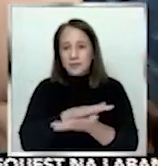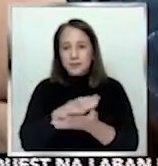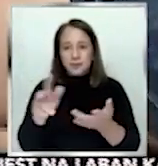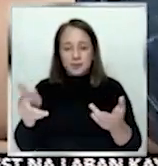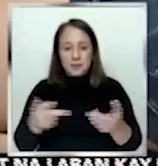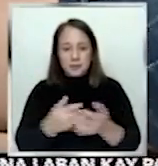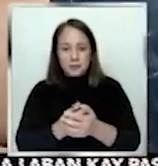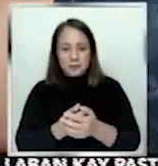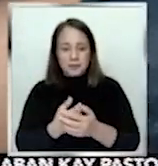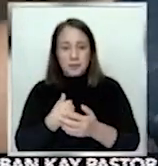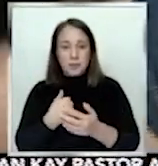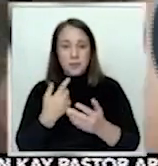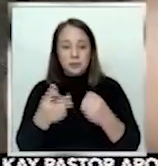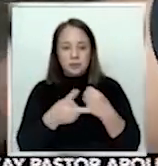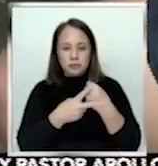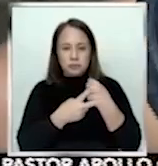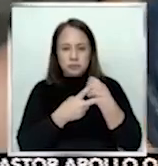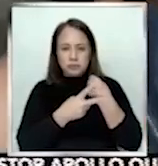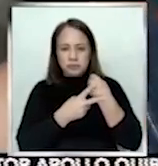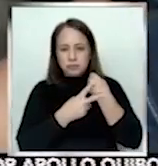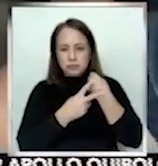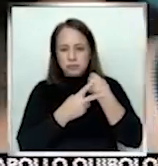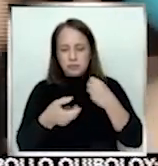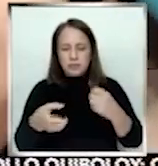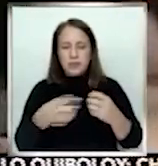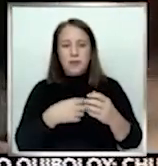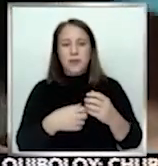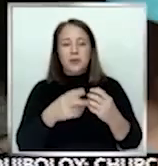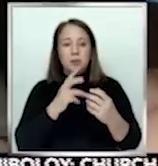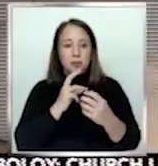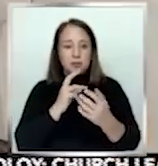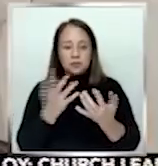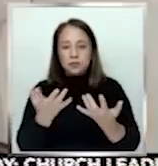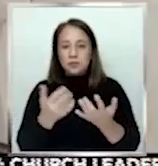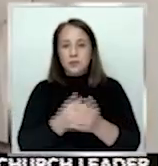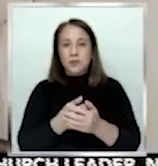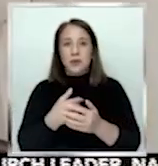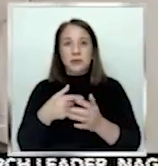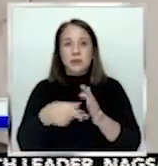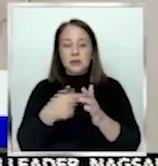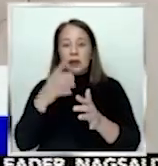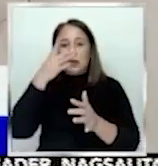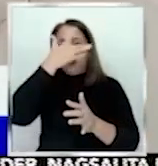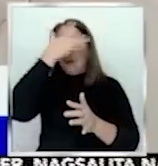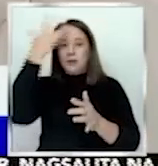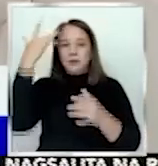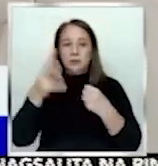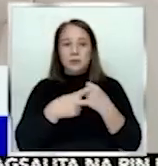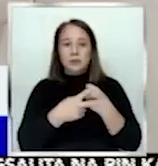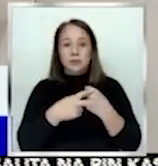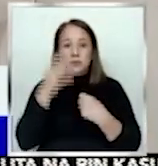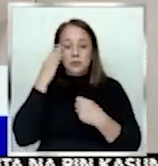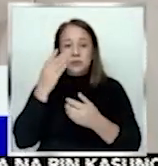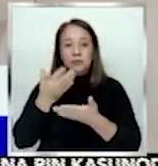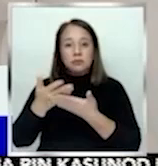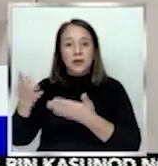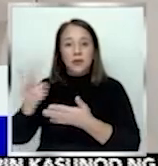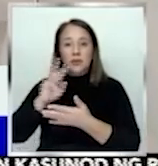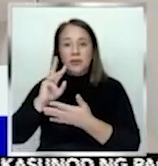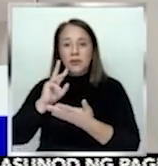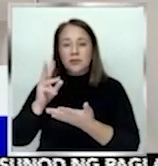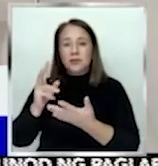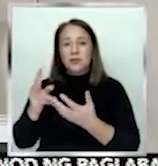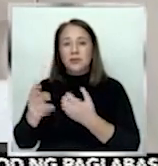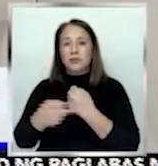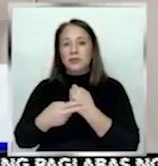pwedeng pag-imbakan, pinupuno na niya ng tubig. May time po na hindi kami nakaimbak, mineral water, minsan nagpapareserve na ako dyan sa katabi namin mineral